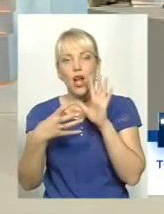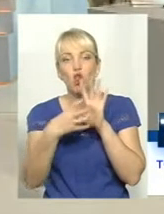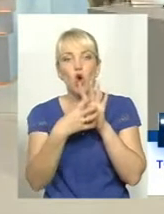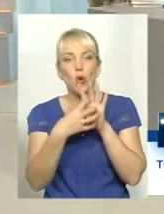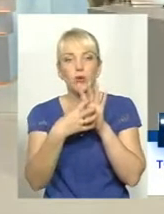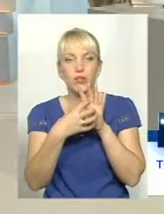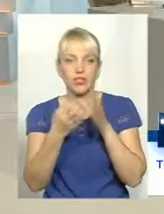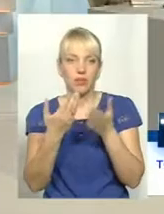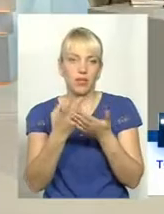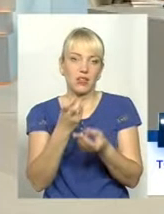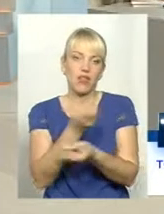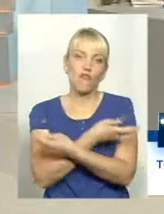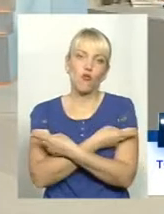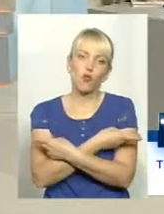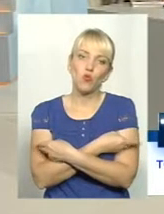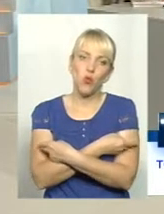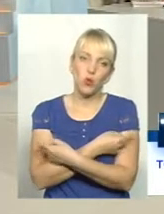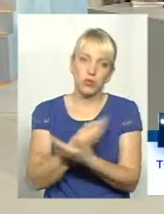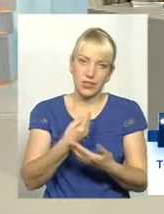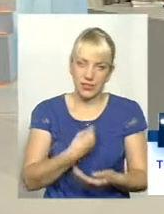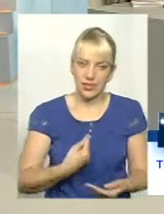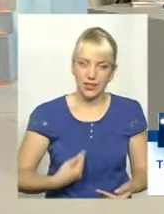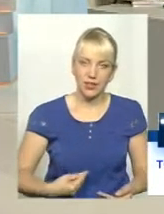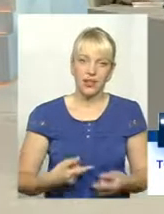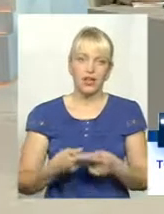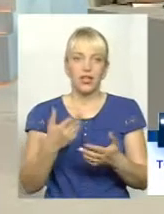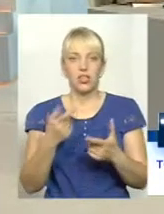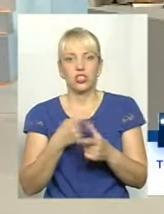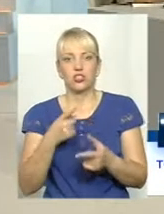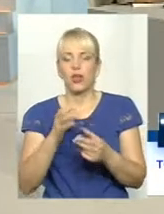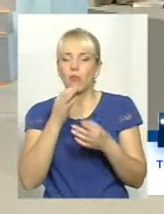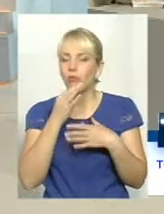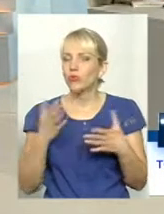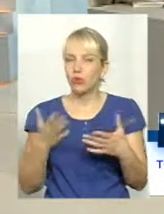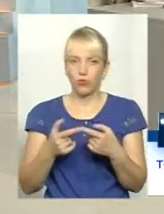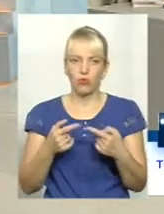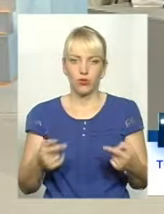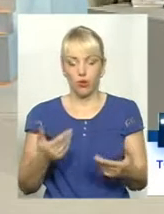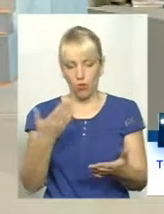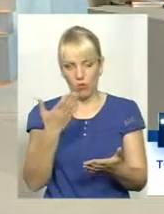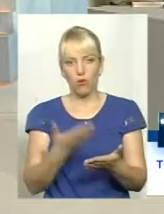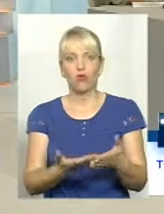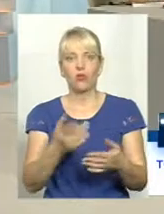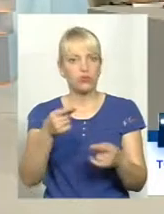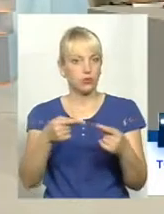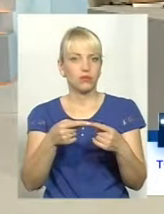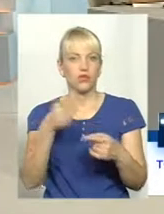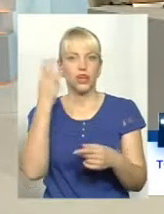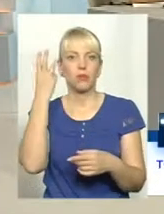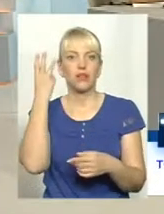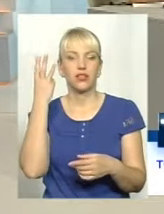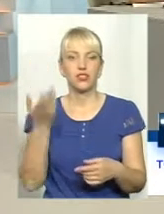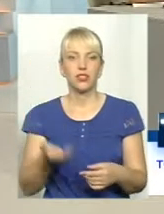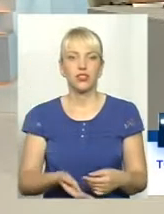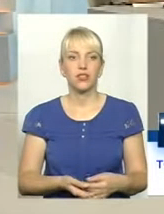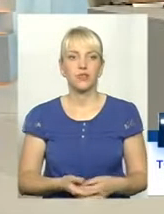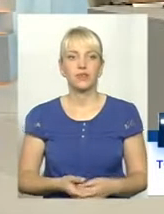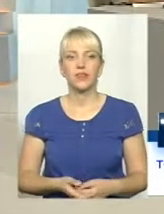складно це зробити? Так, щоб воно все асоціювалося із Хмельниччиною. Щоб поглянув на ту картинку,